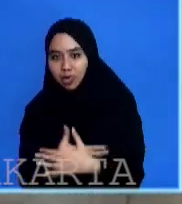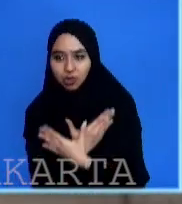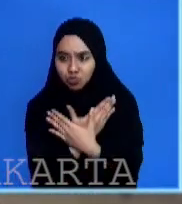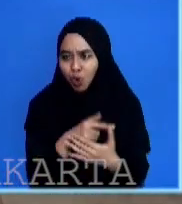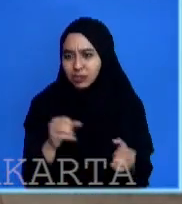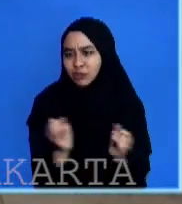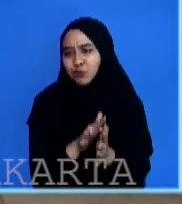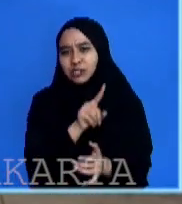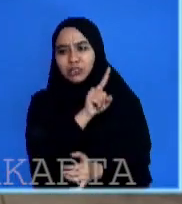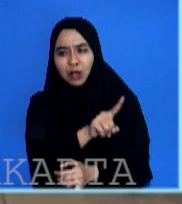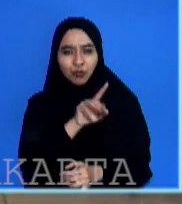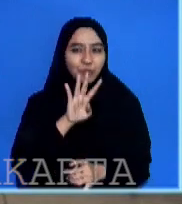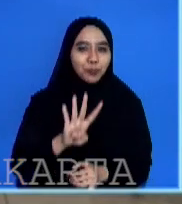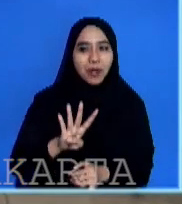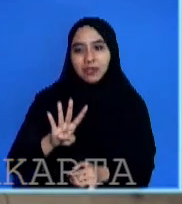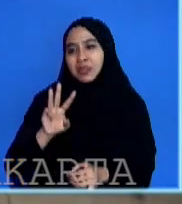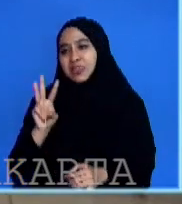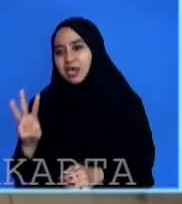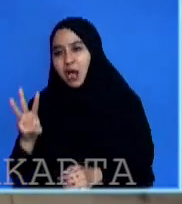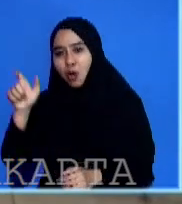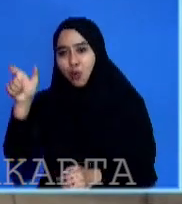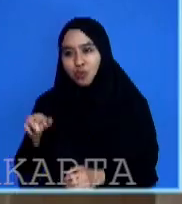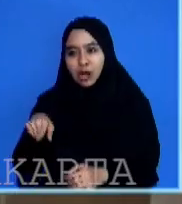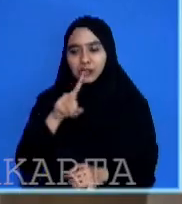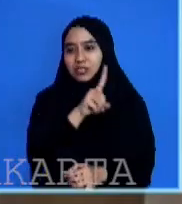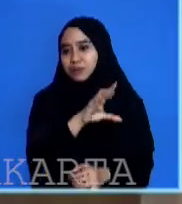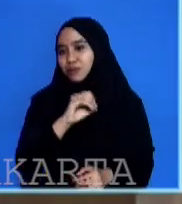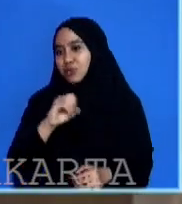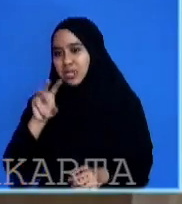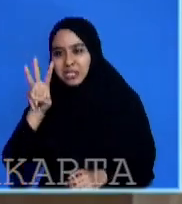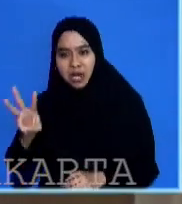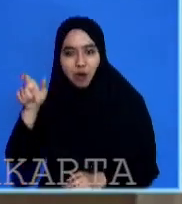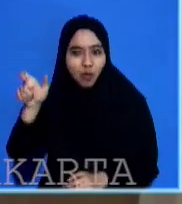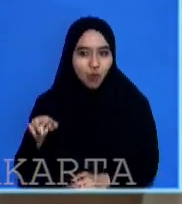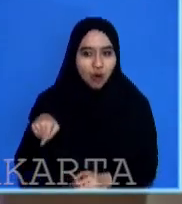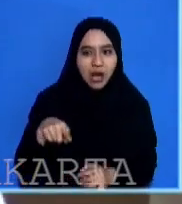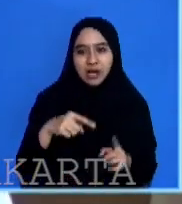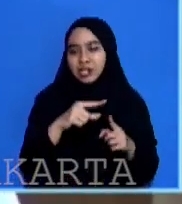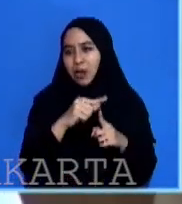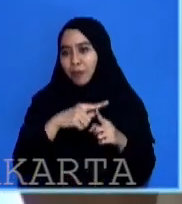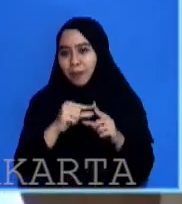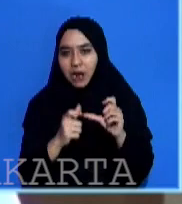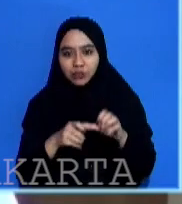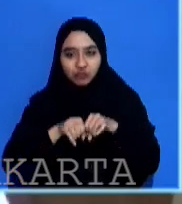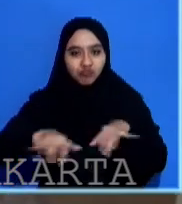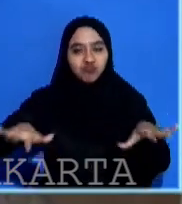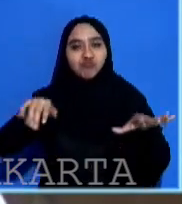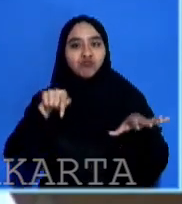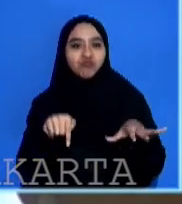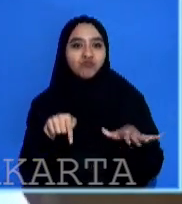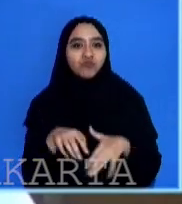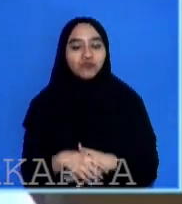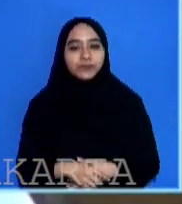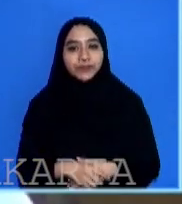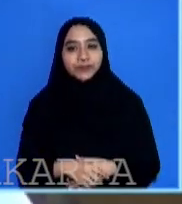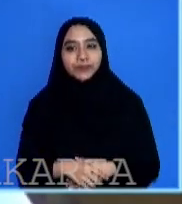1443 orang dan tersebar di setidaknya total 149 TPS dari Gunung Kidul Seti Budi TV RI